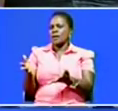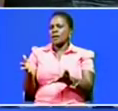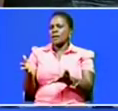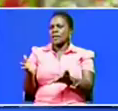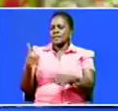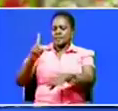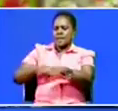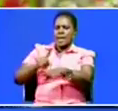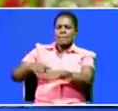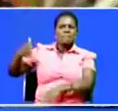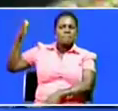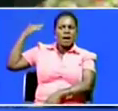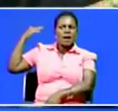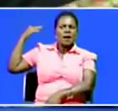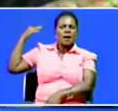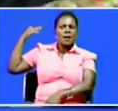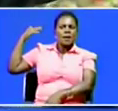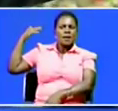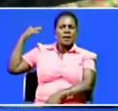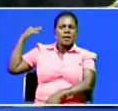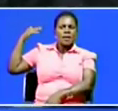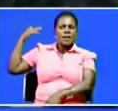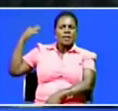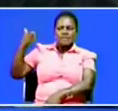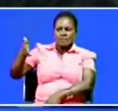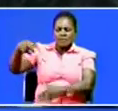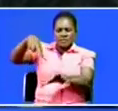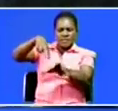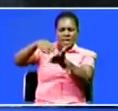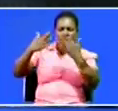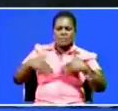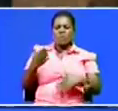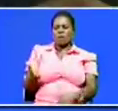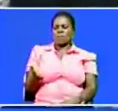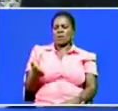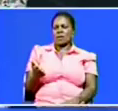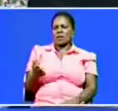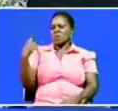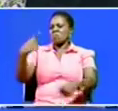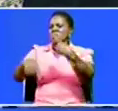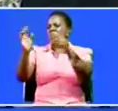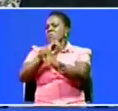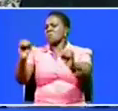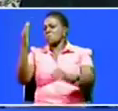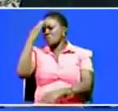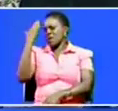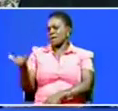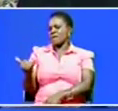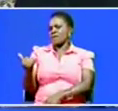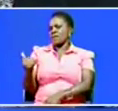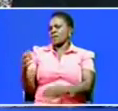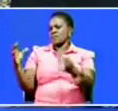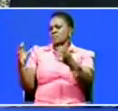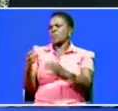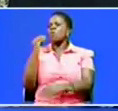Wakati ule hao walikuwa na candidates huko, mbona hawakushinda sisi? Kwa sababu chama